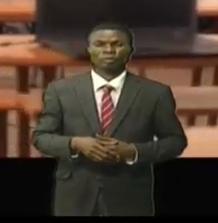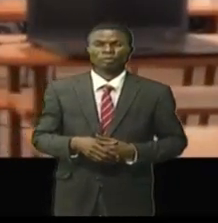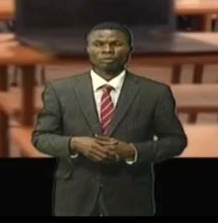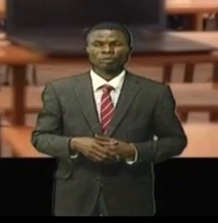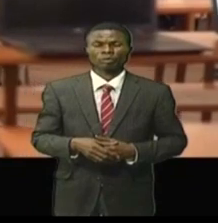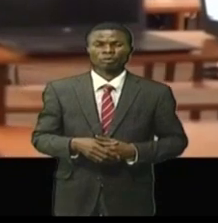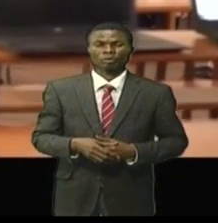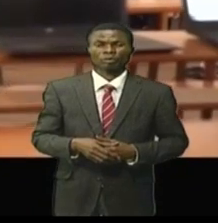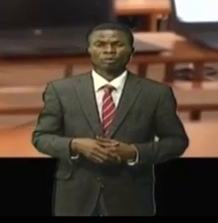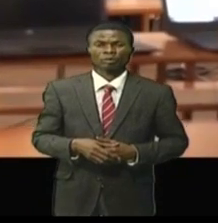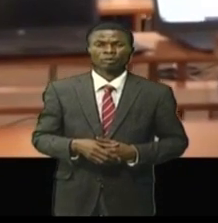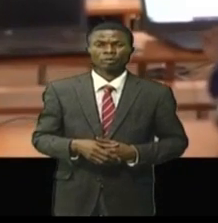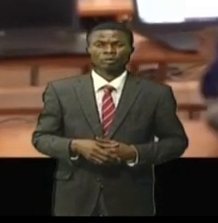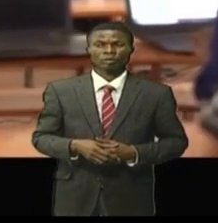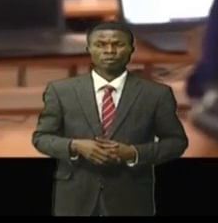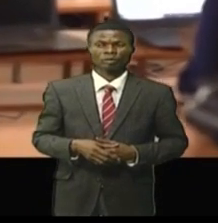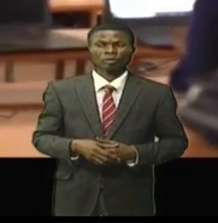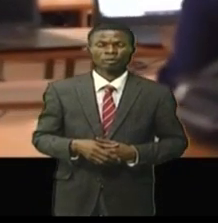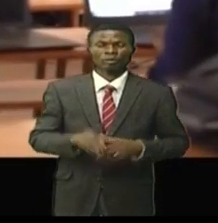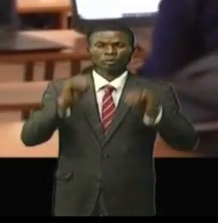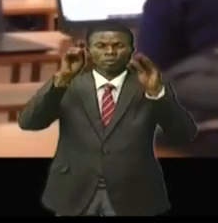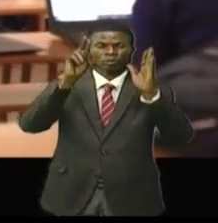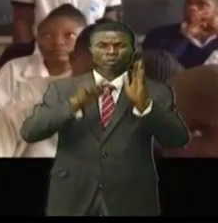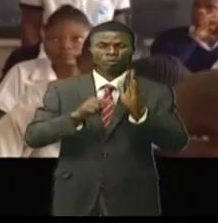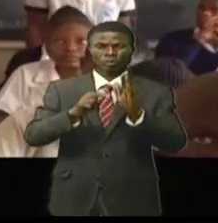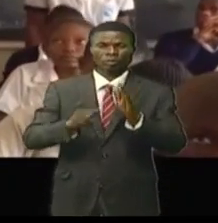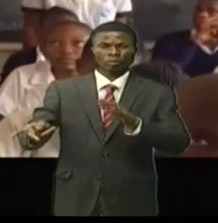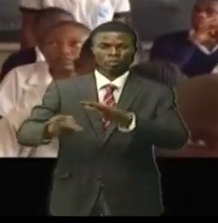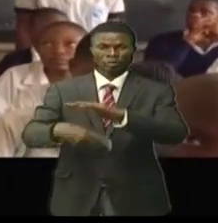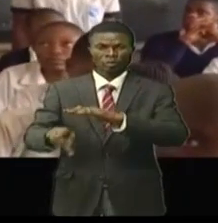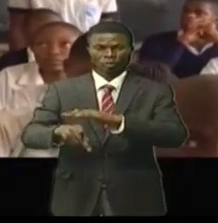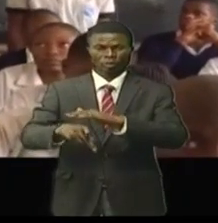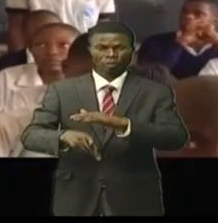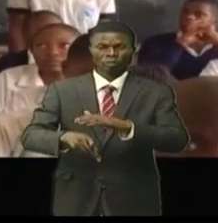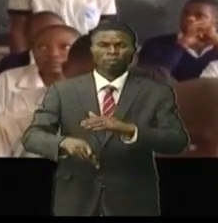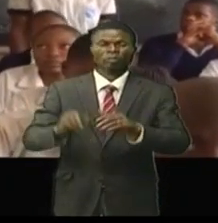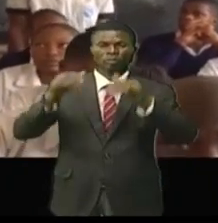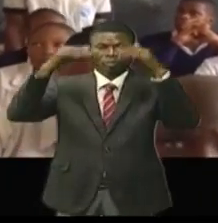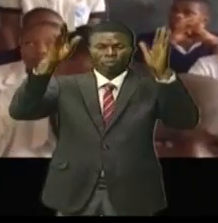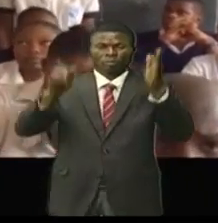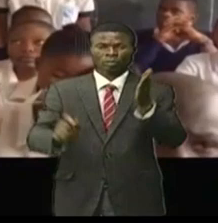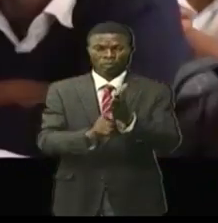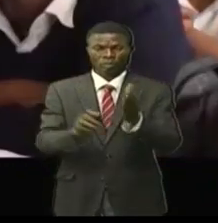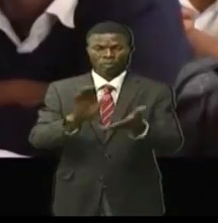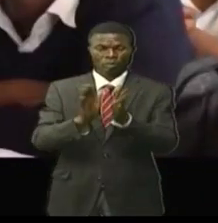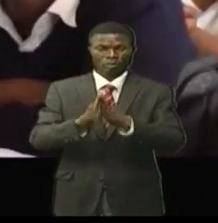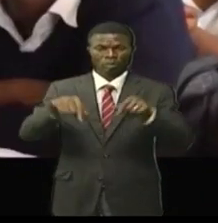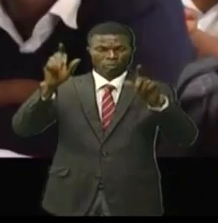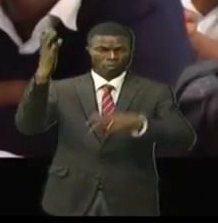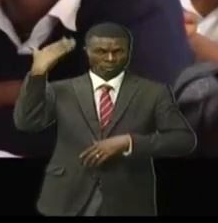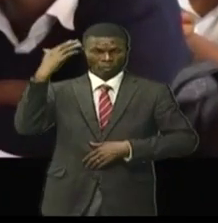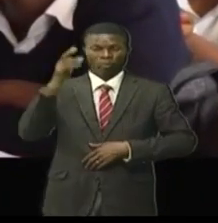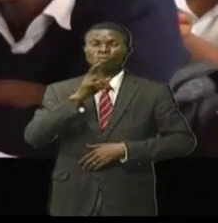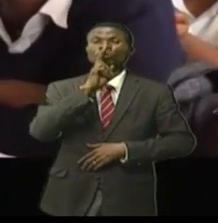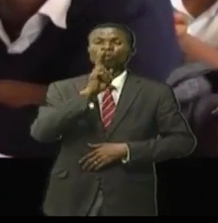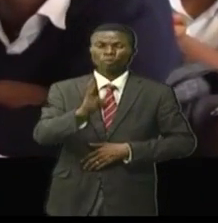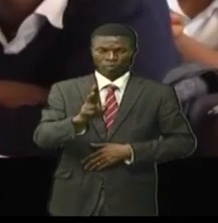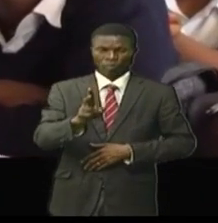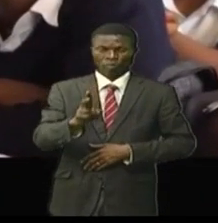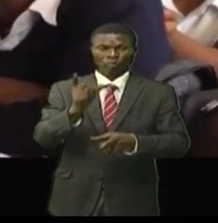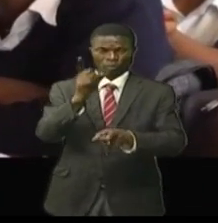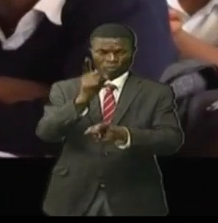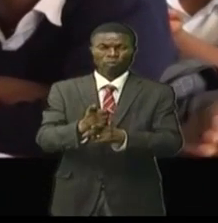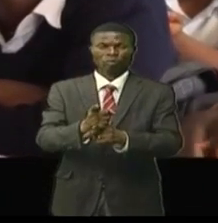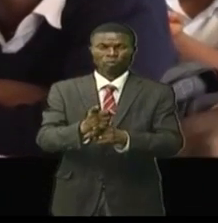à distance au niveau de l'enseignement primaire, secondaire et technique est devenu depuis quelques années une réalité vivante, et